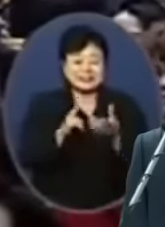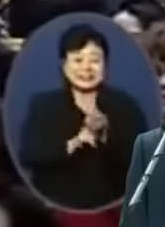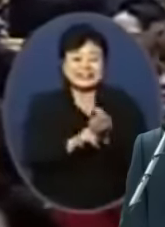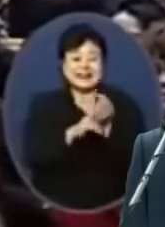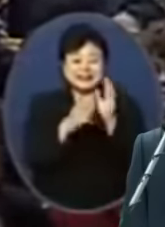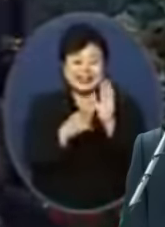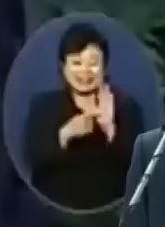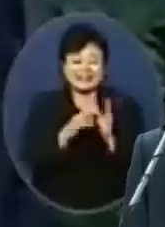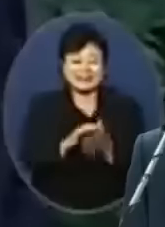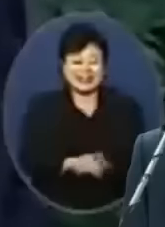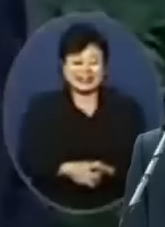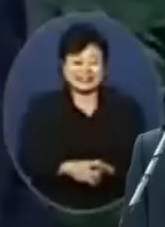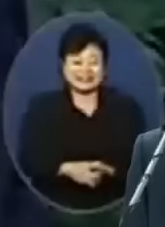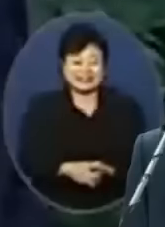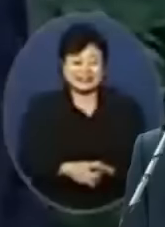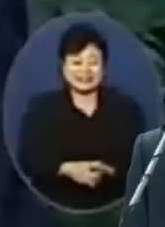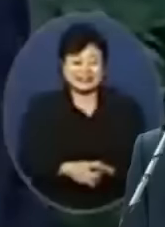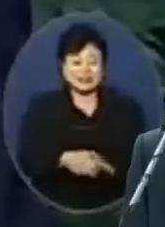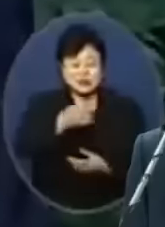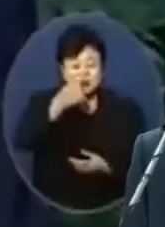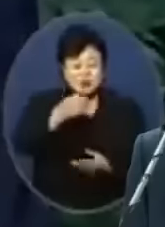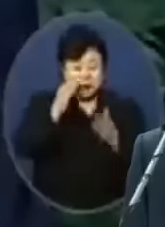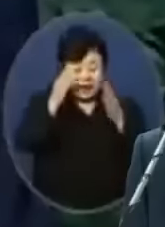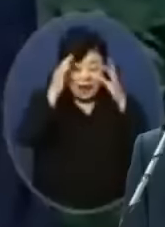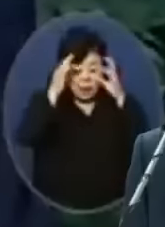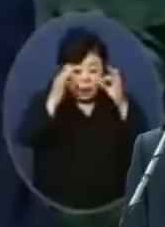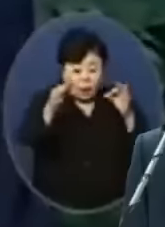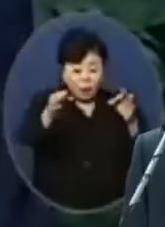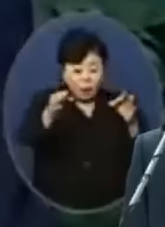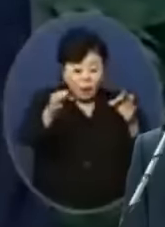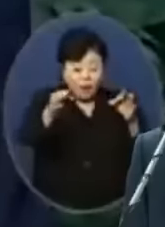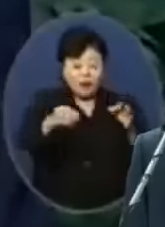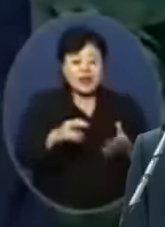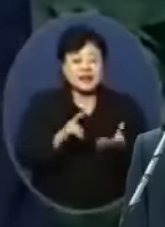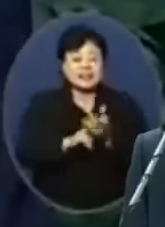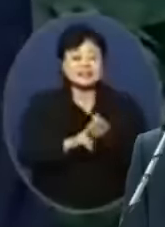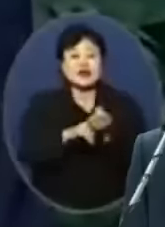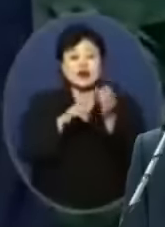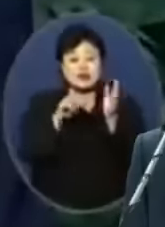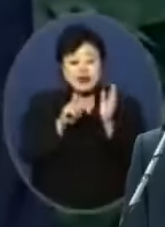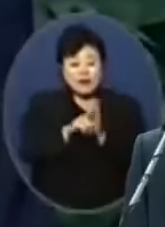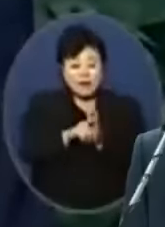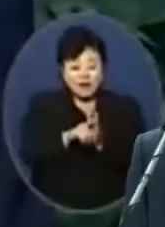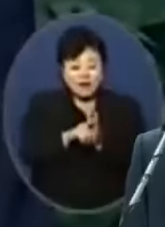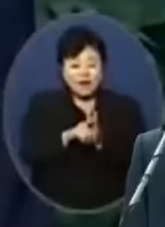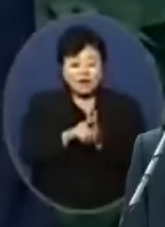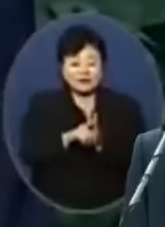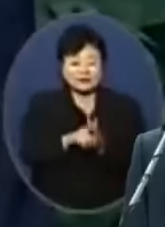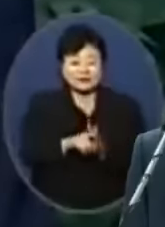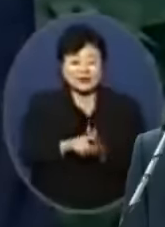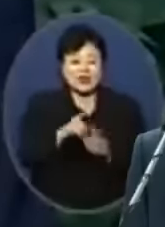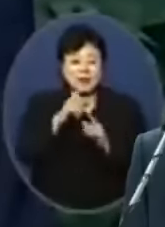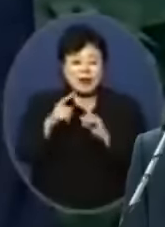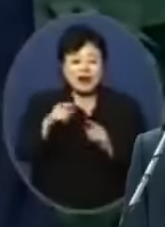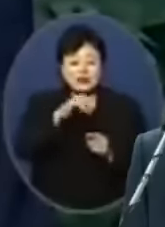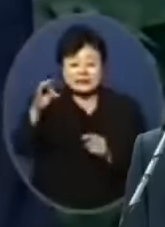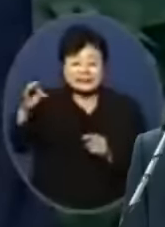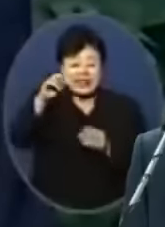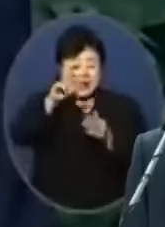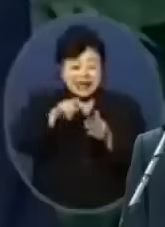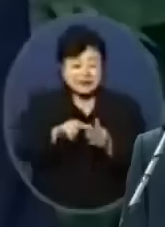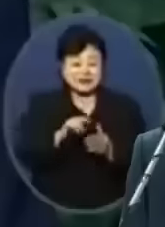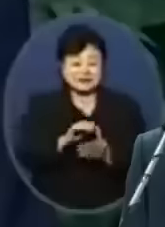일어나는 것입니다. 꿈을 바라보고 기적을 믿고 말로 시인하며